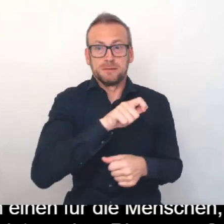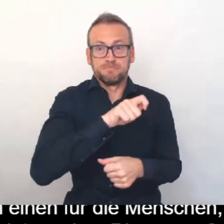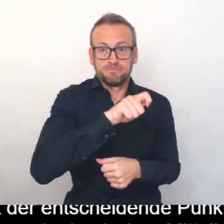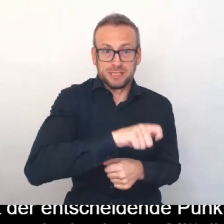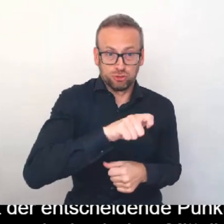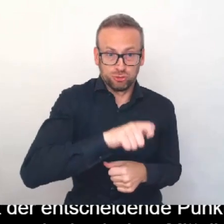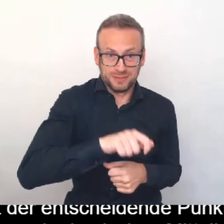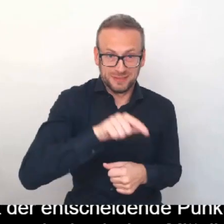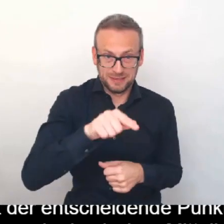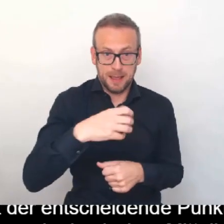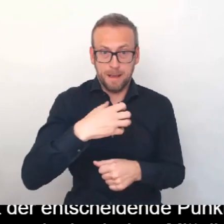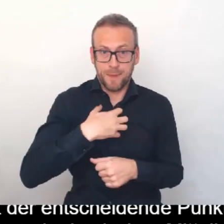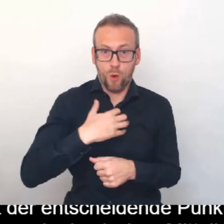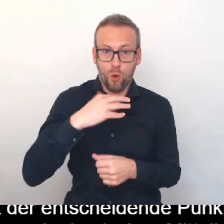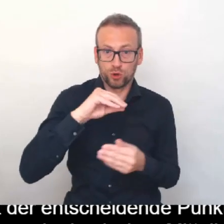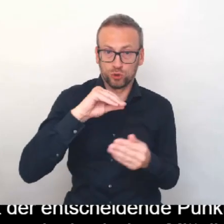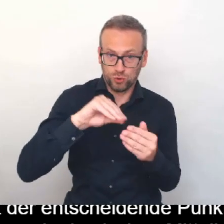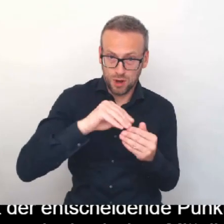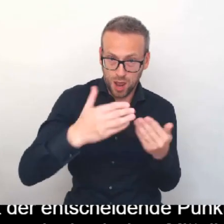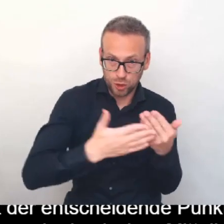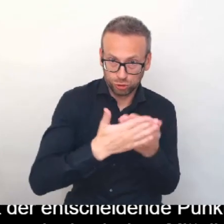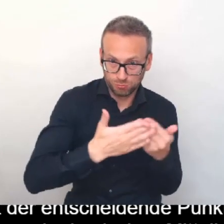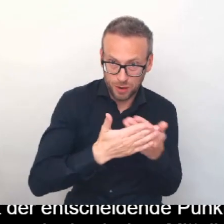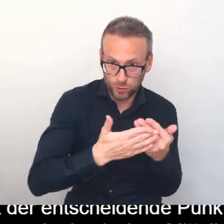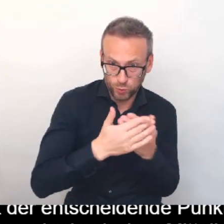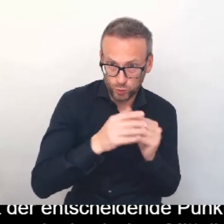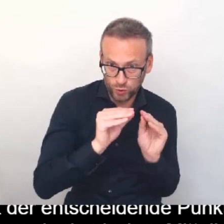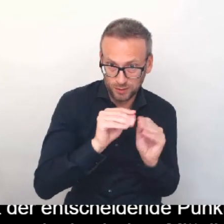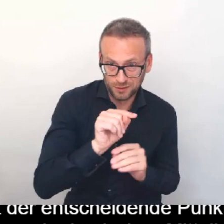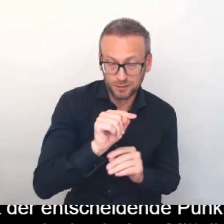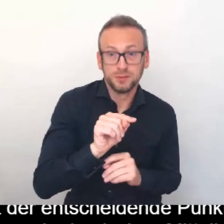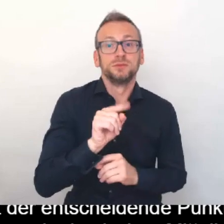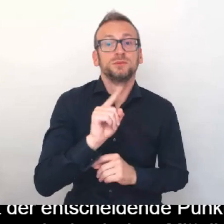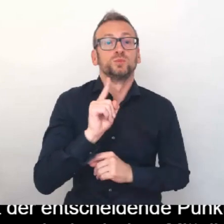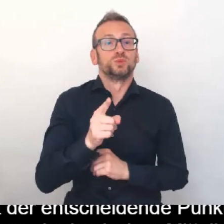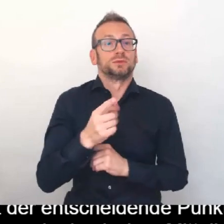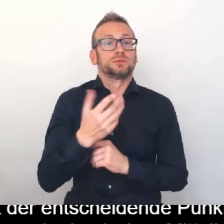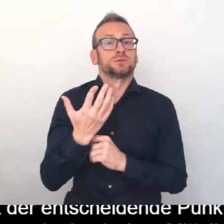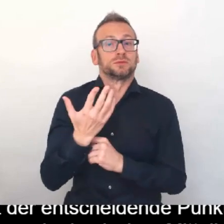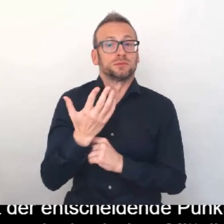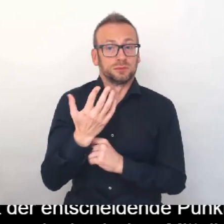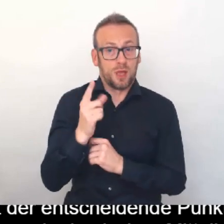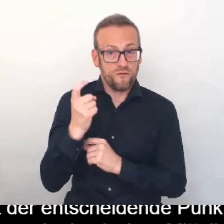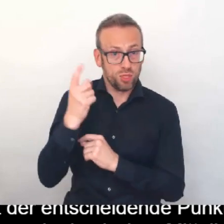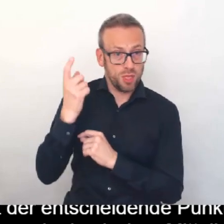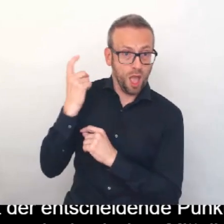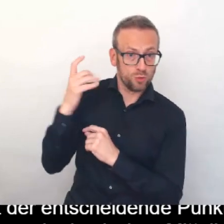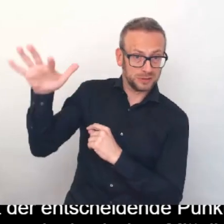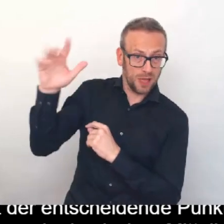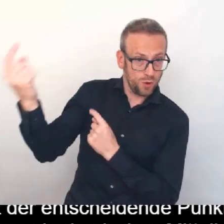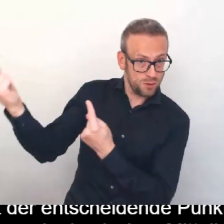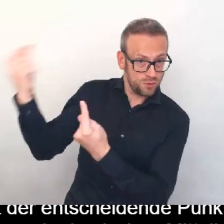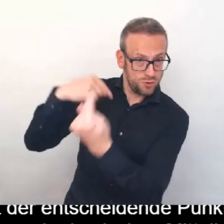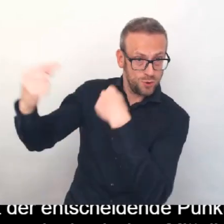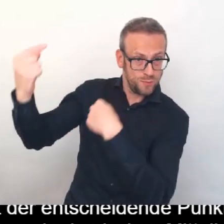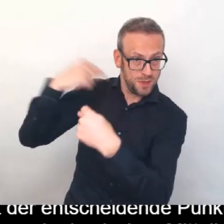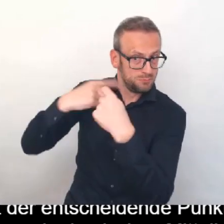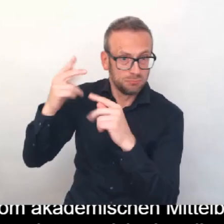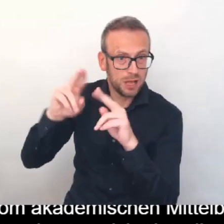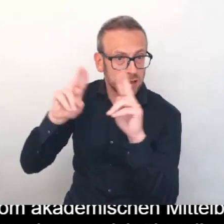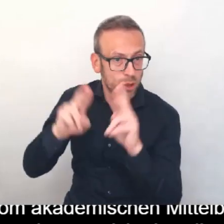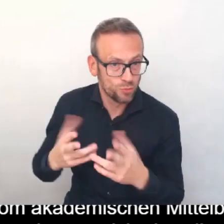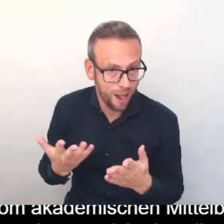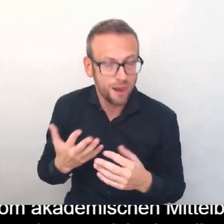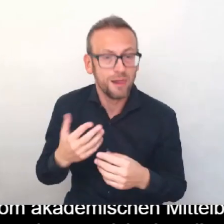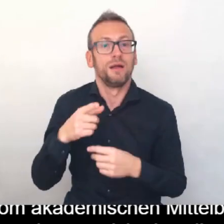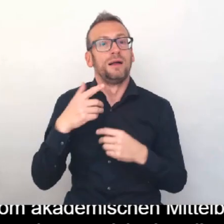Stabilitätspolitik. Das hilft auch sehr, sehr gut an dieser Position und hilft eben auch in Zeiten von Unsicherheit ein